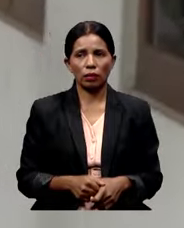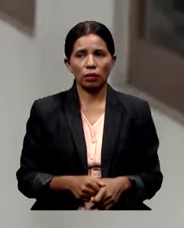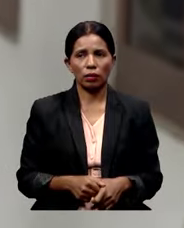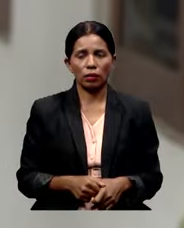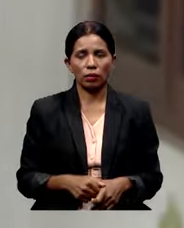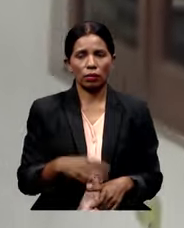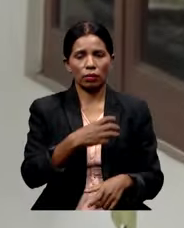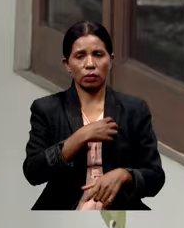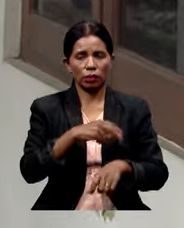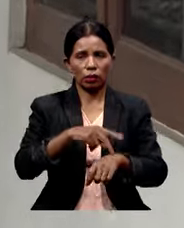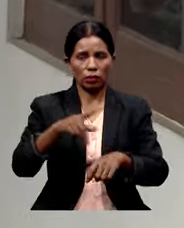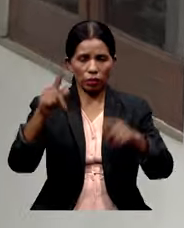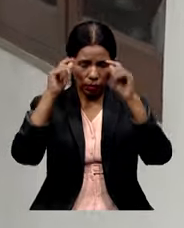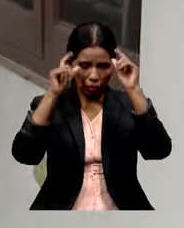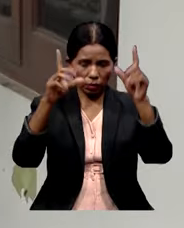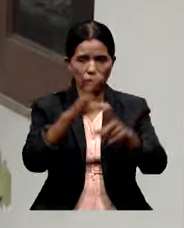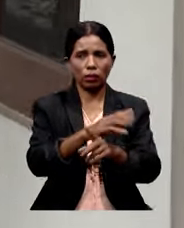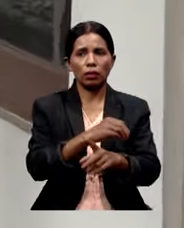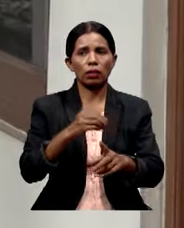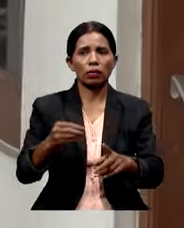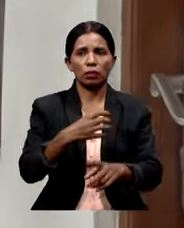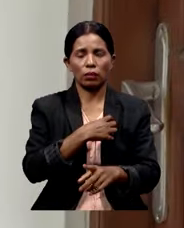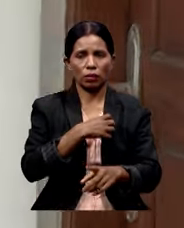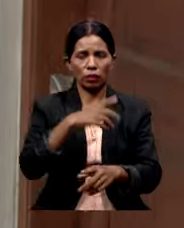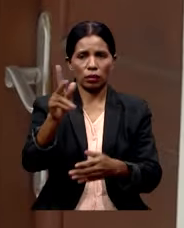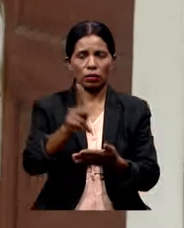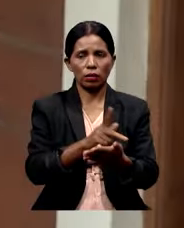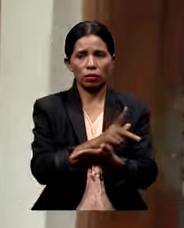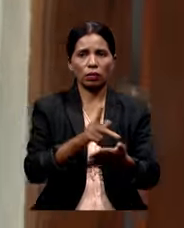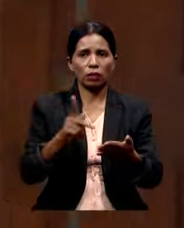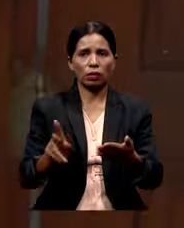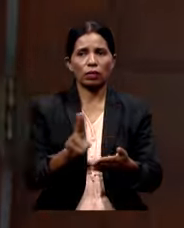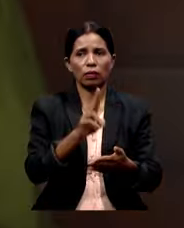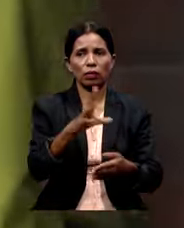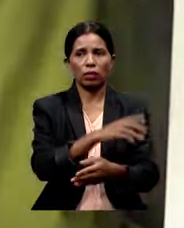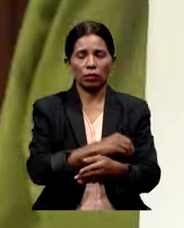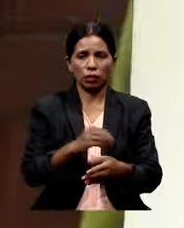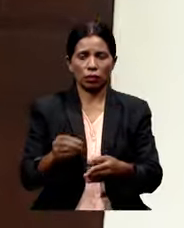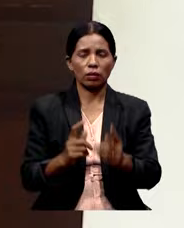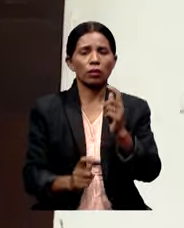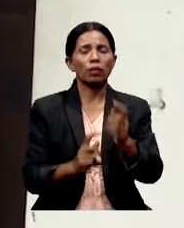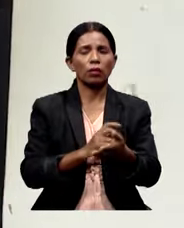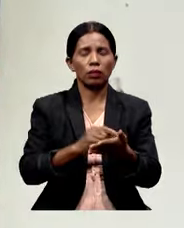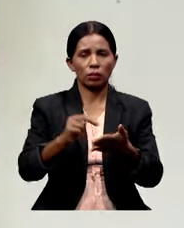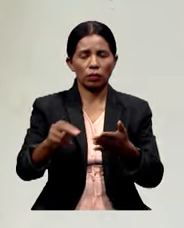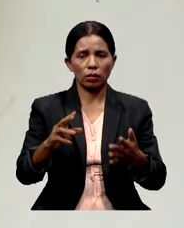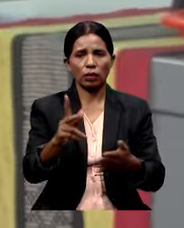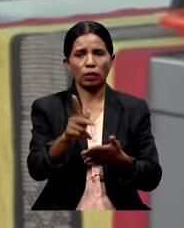Polícia Nacional Timor-Leste e o Polícia Departamento de Investigação Criminal Quartané executa mandado Tribunal com número único